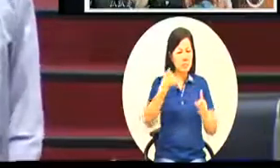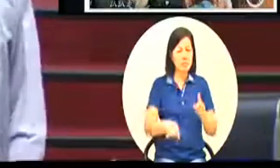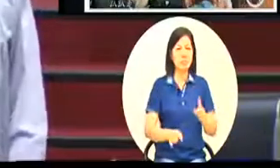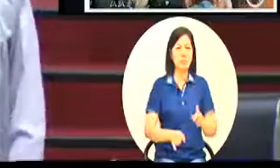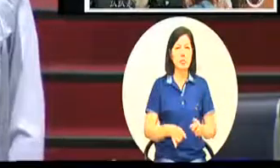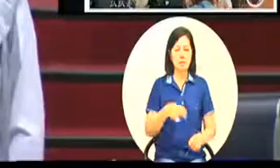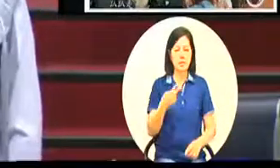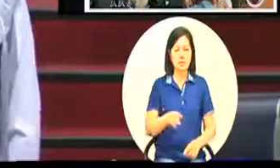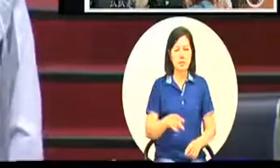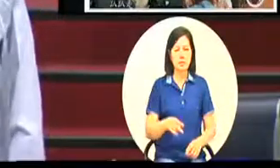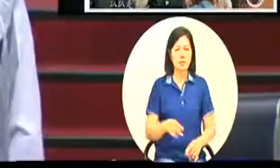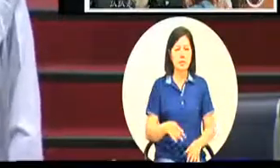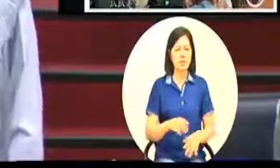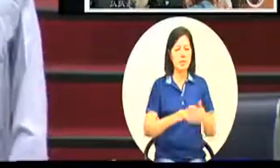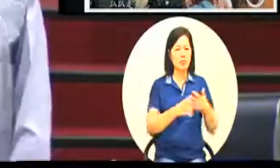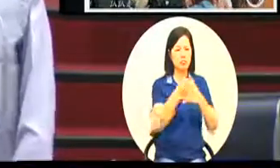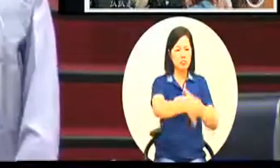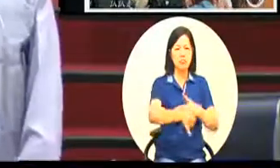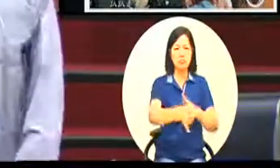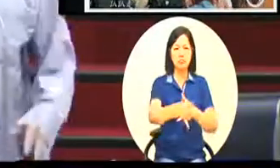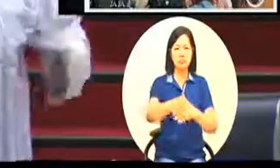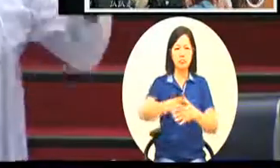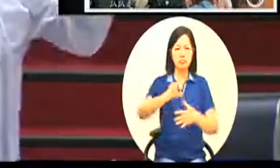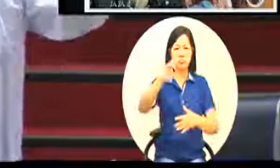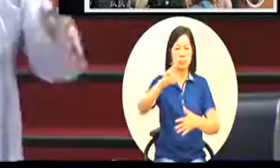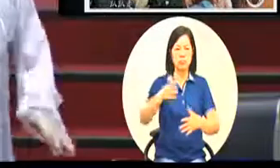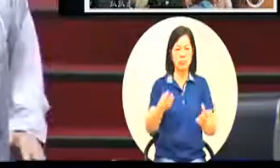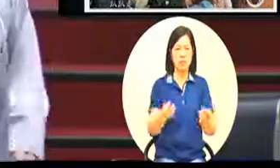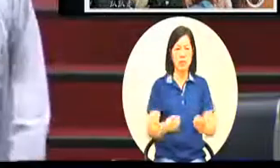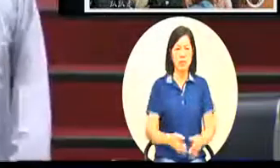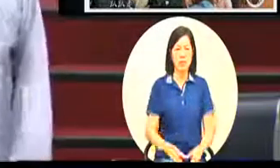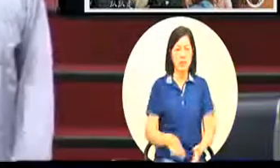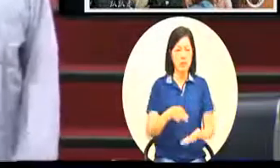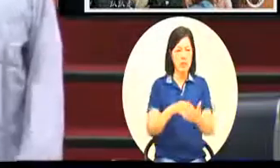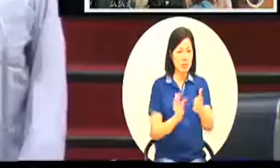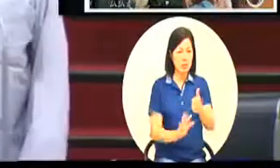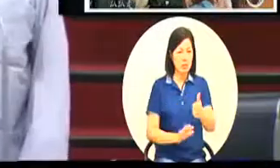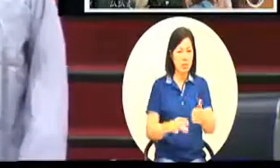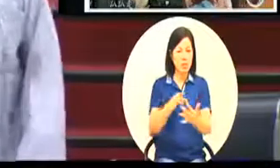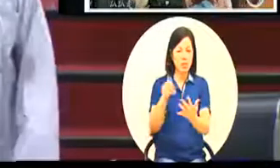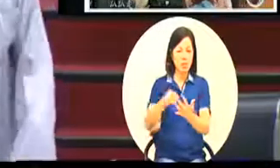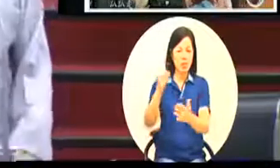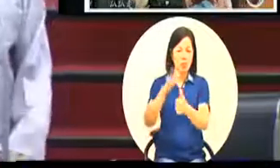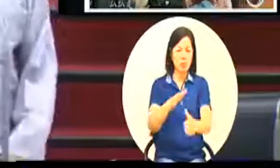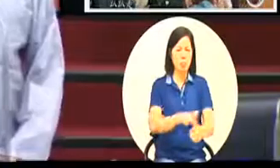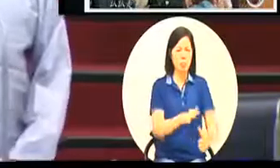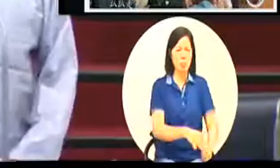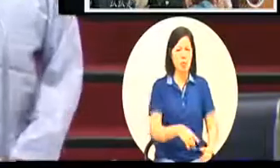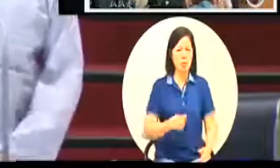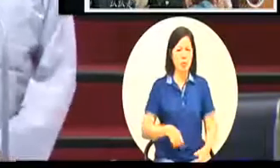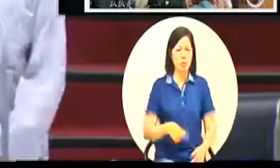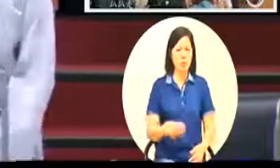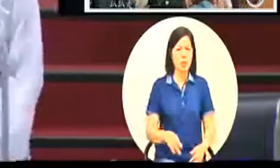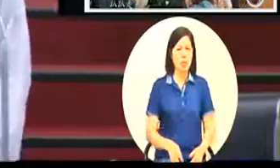影无外大先，伫外口咧徛也无外悬啦。死日尾安怎选嘛选袂着，我甲反腐选